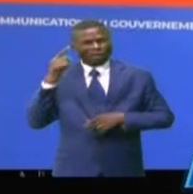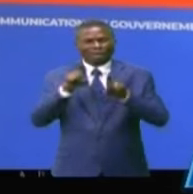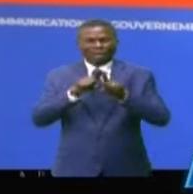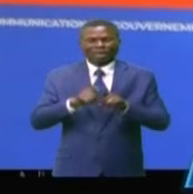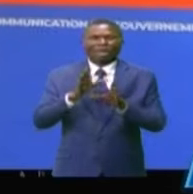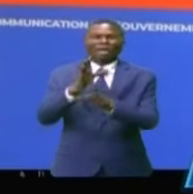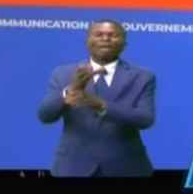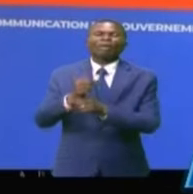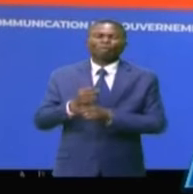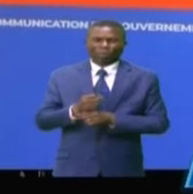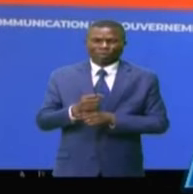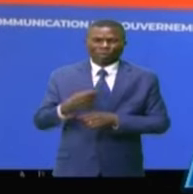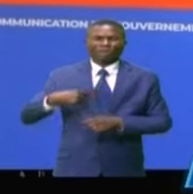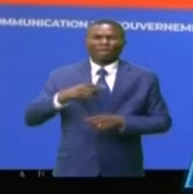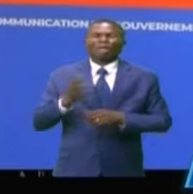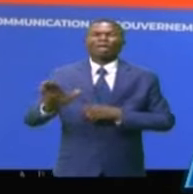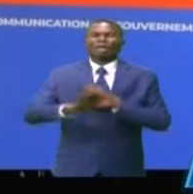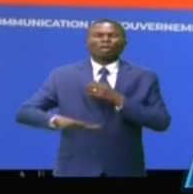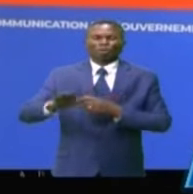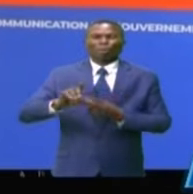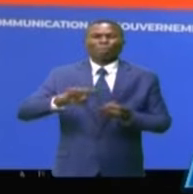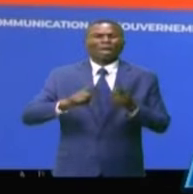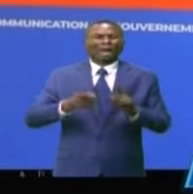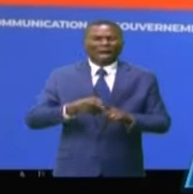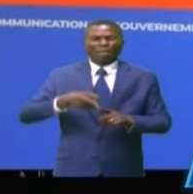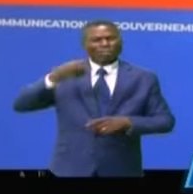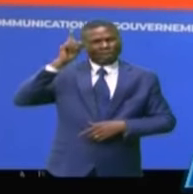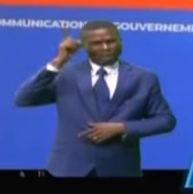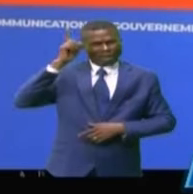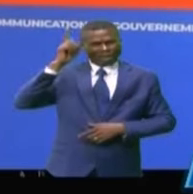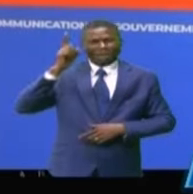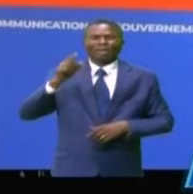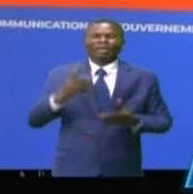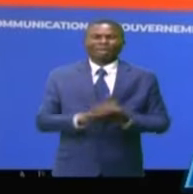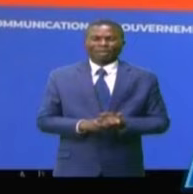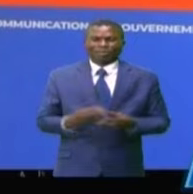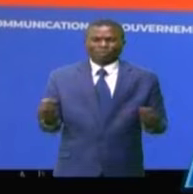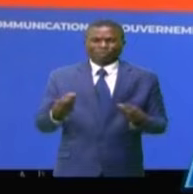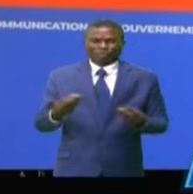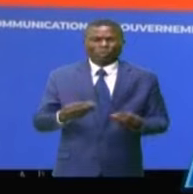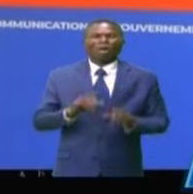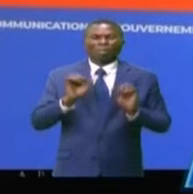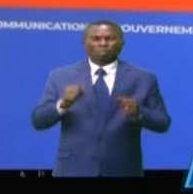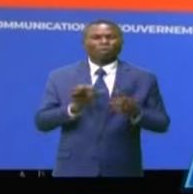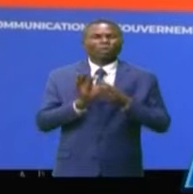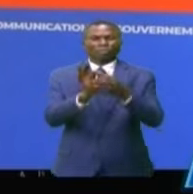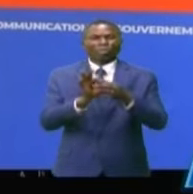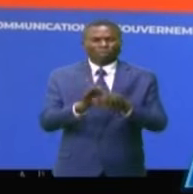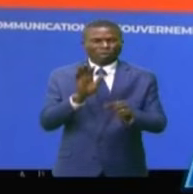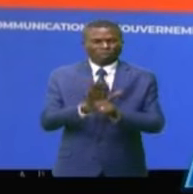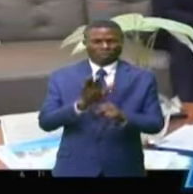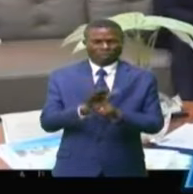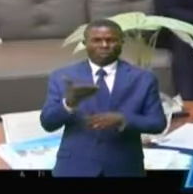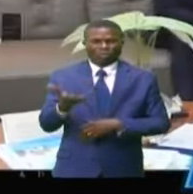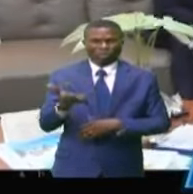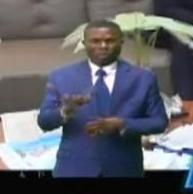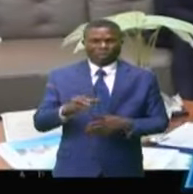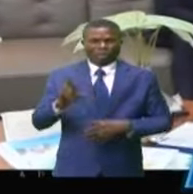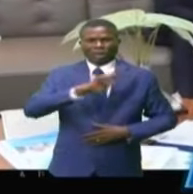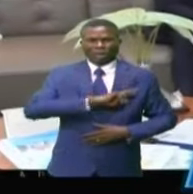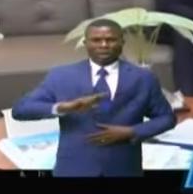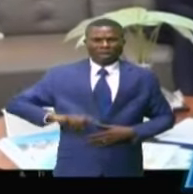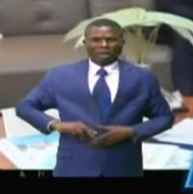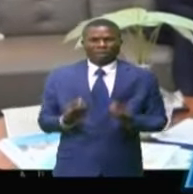recevoir. Nous sommes des pays amis et très similaires. On peut collaborer beaucoup, je suis sûr. La